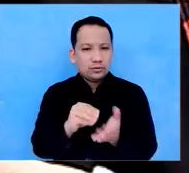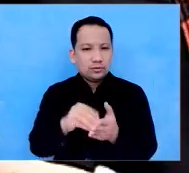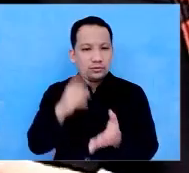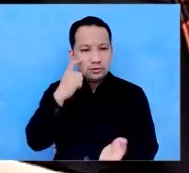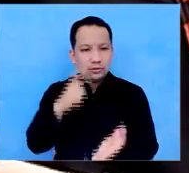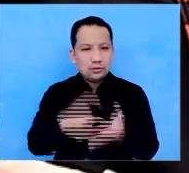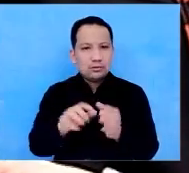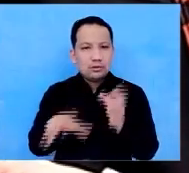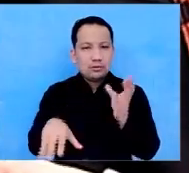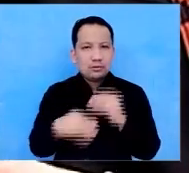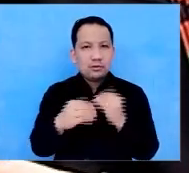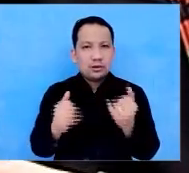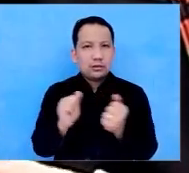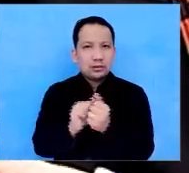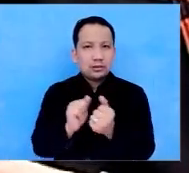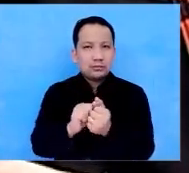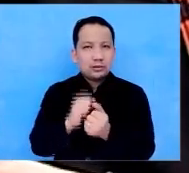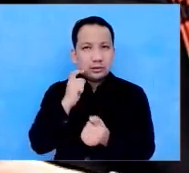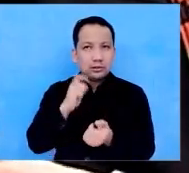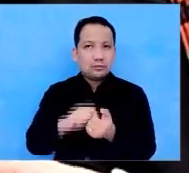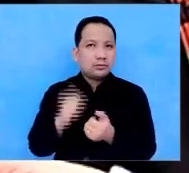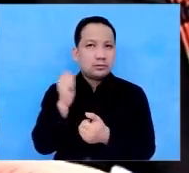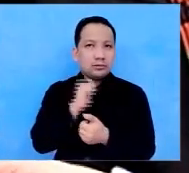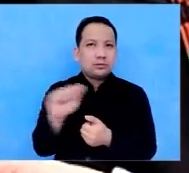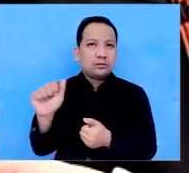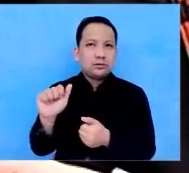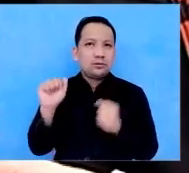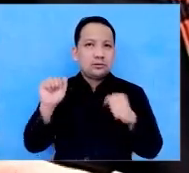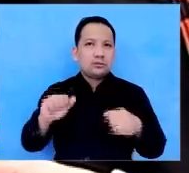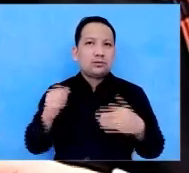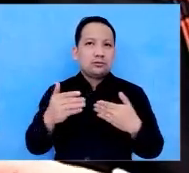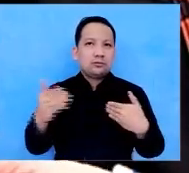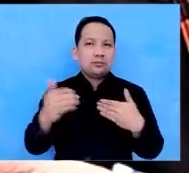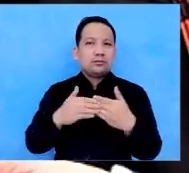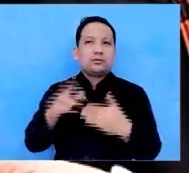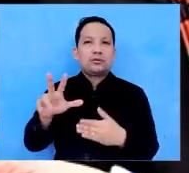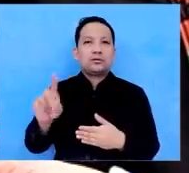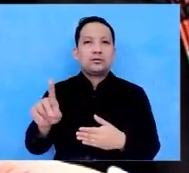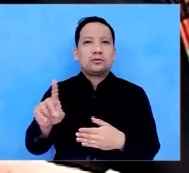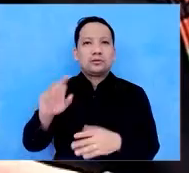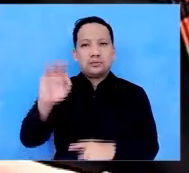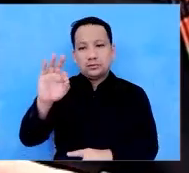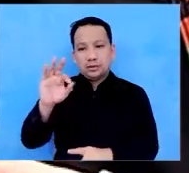nagpaparehistro, kasama na ang registration anywhere, mukhang bago mag-31, 9 na araw mula